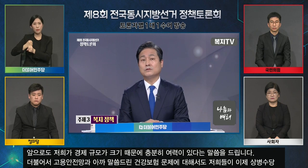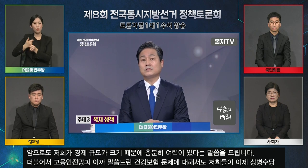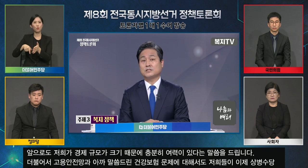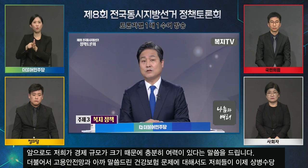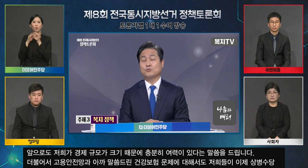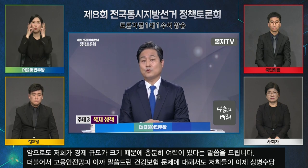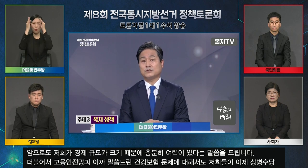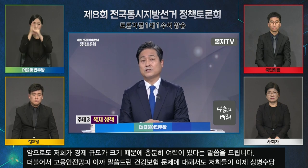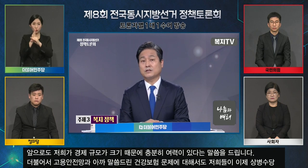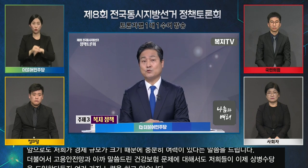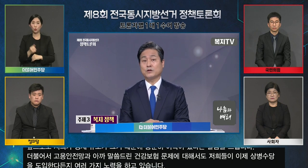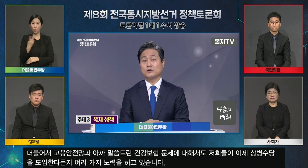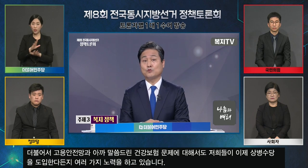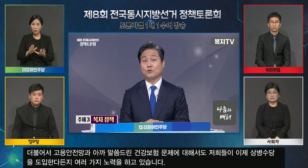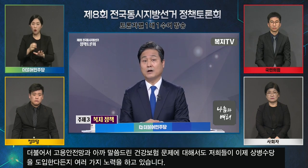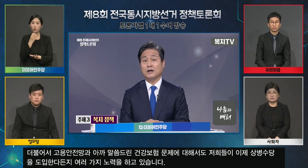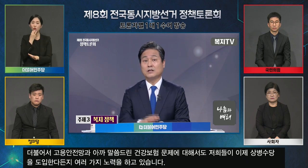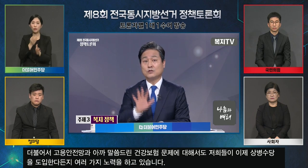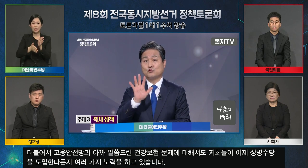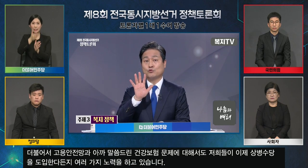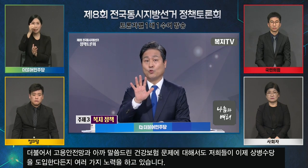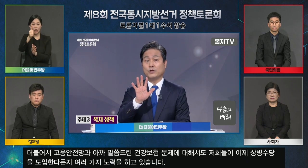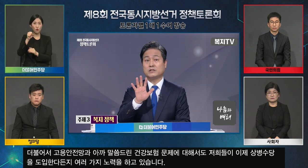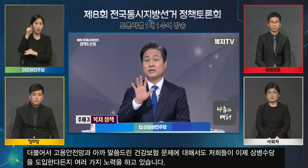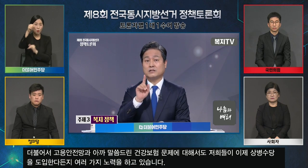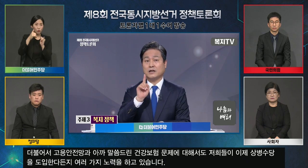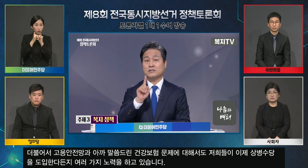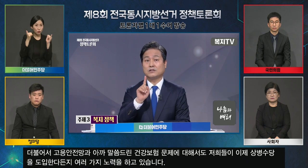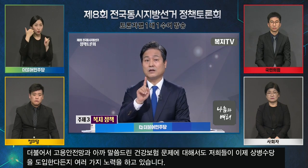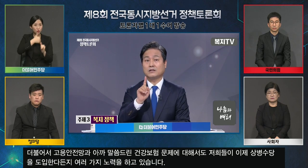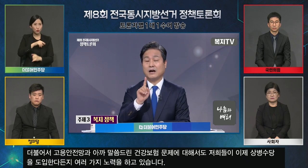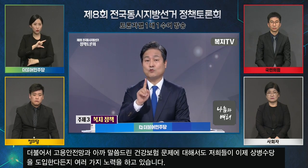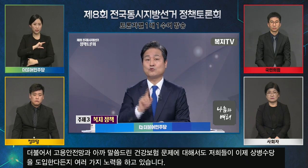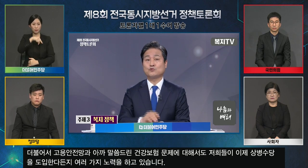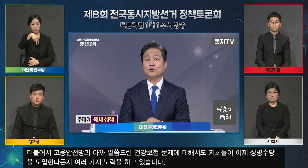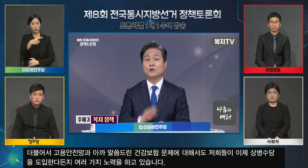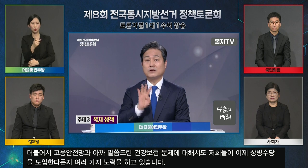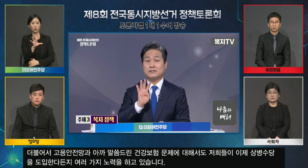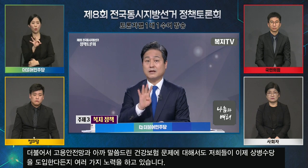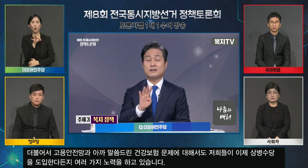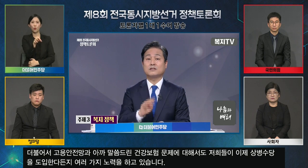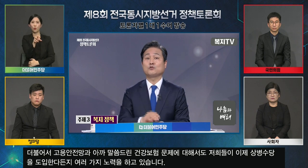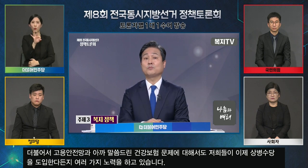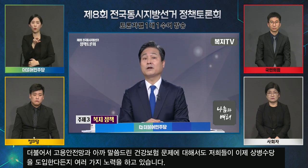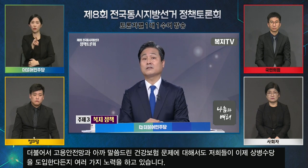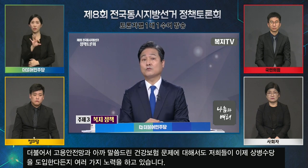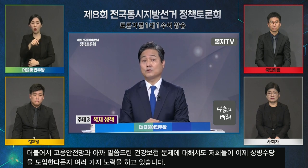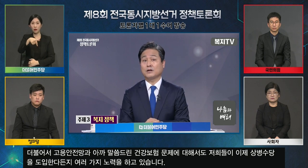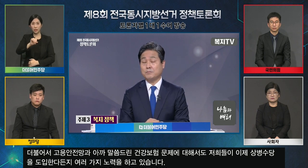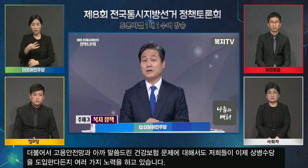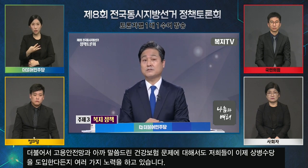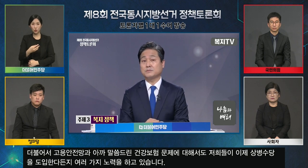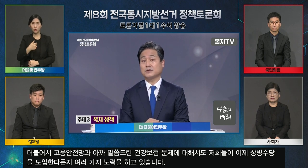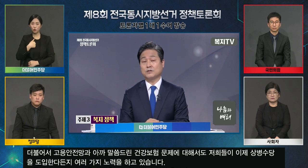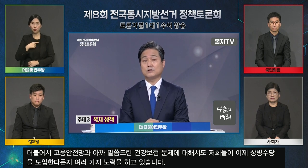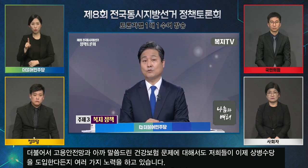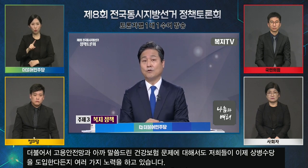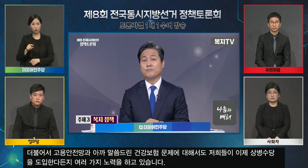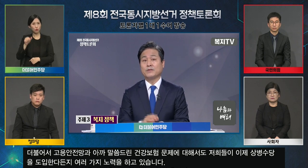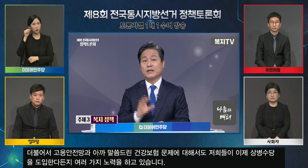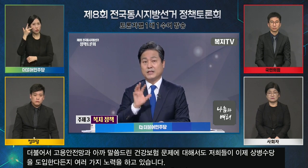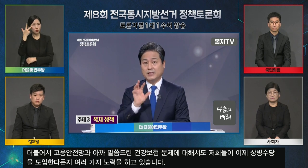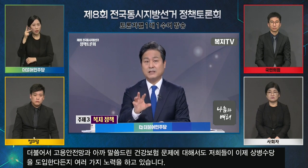서울시장 후보로 확정된 송영길 후보가 주 5일째를 자기 선택 하루를 주고 4일째를 도입하겠다는 공약을 한 바 있습니다.